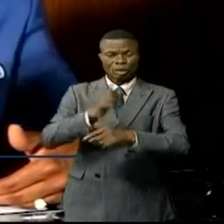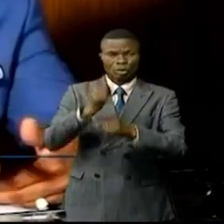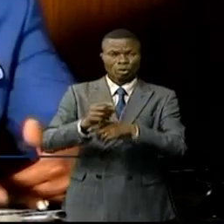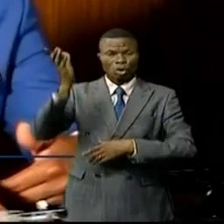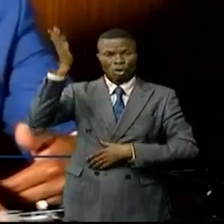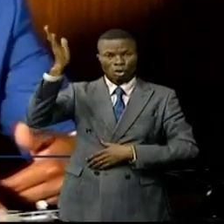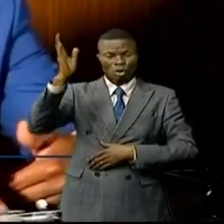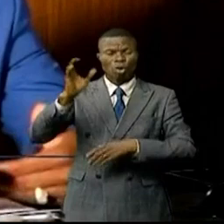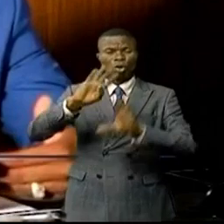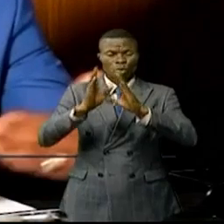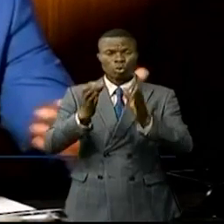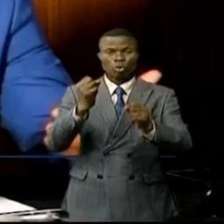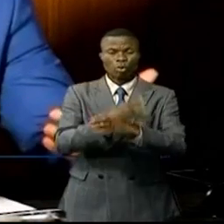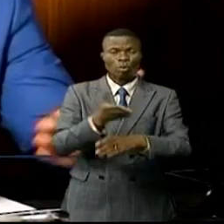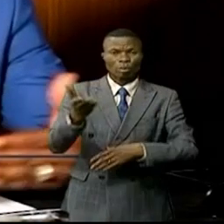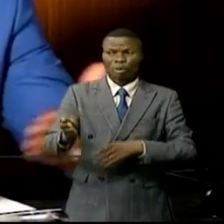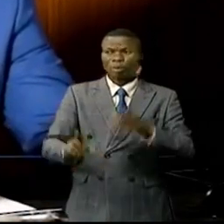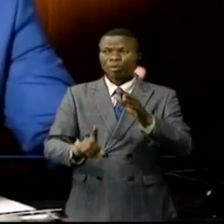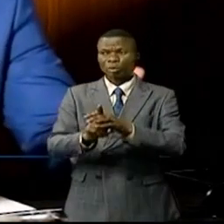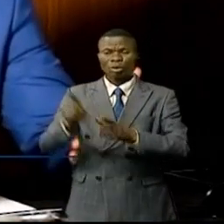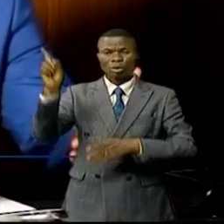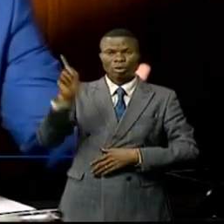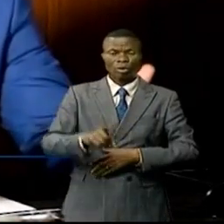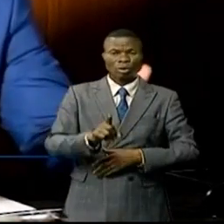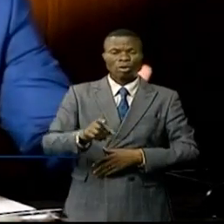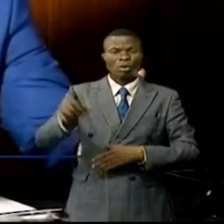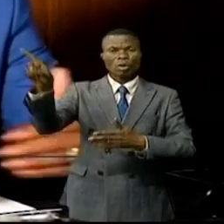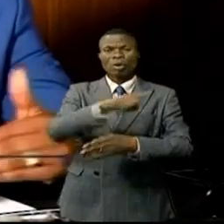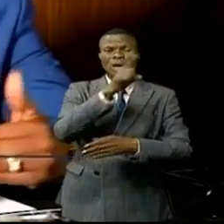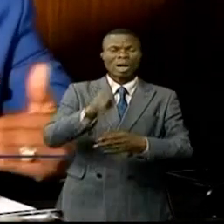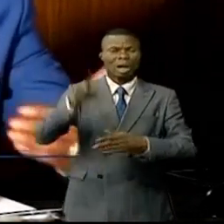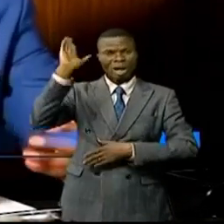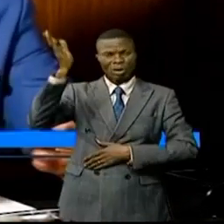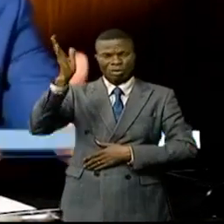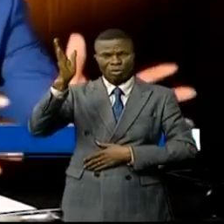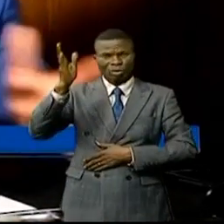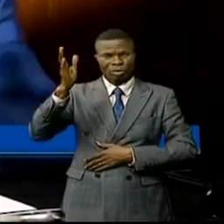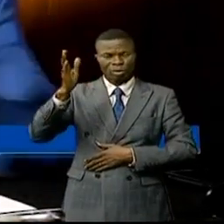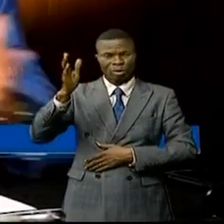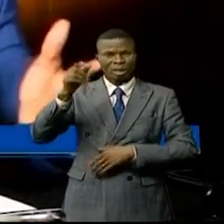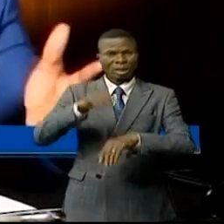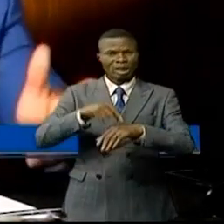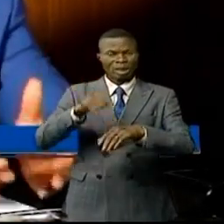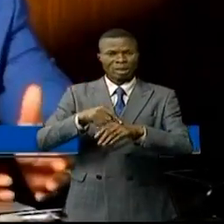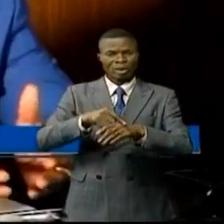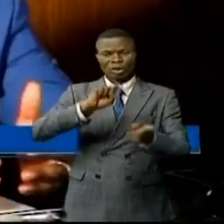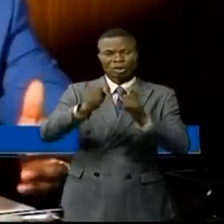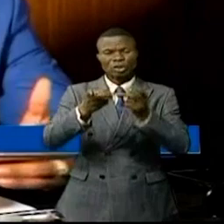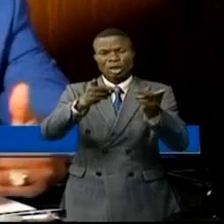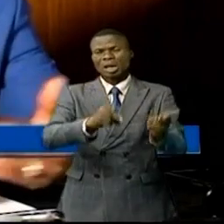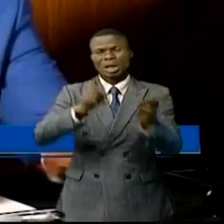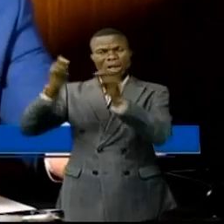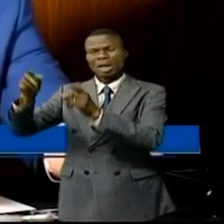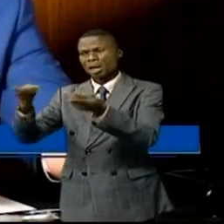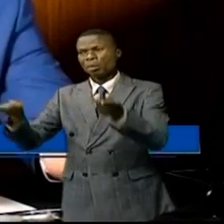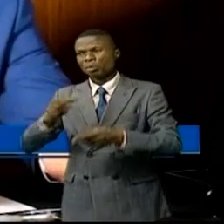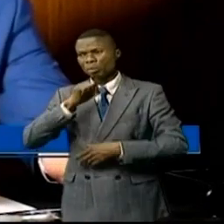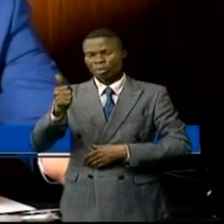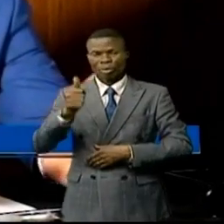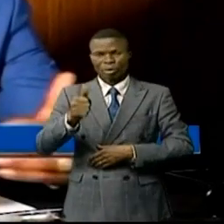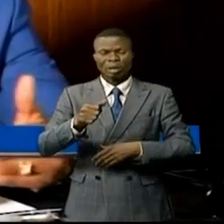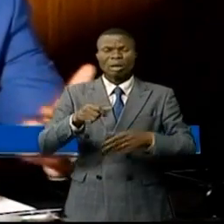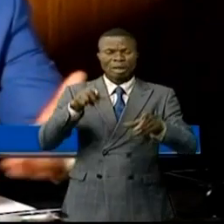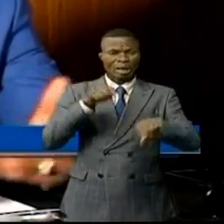choses étaient déjà installées, et puis on vient pour annuler la conférence. On n'avait même pas le temps pour aller délocaliser une conférence, même si nous sommes en temps de